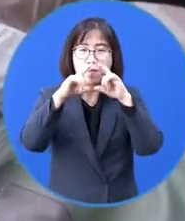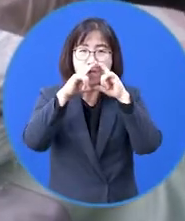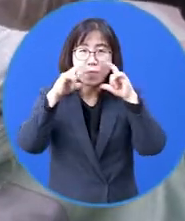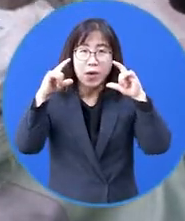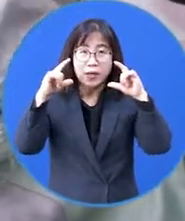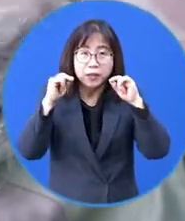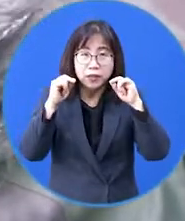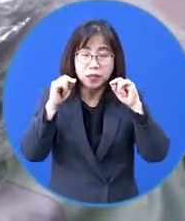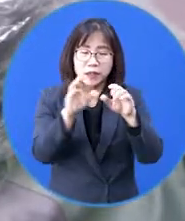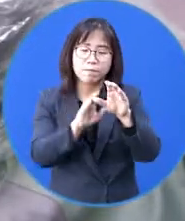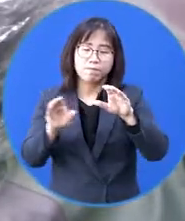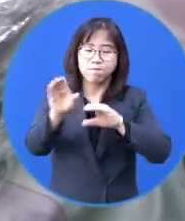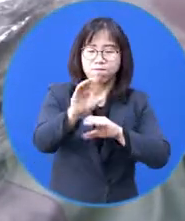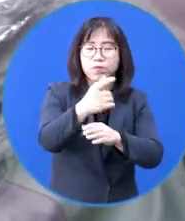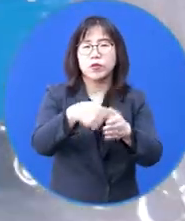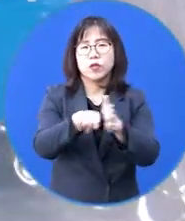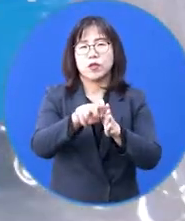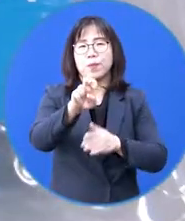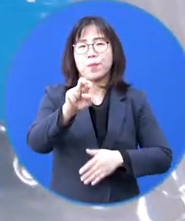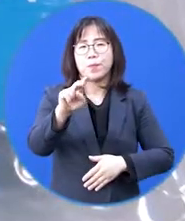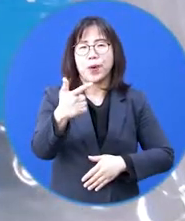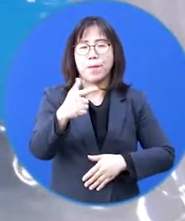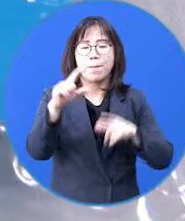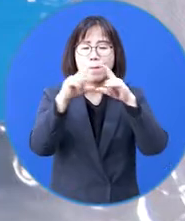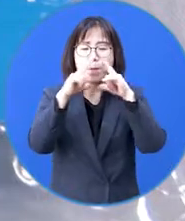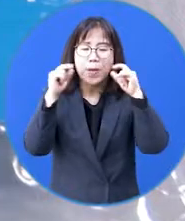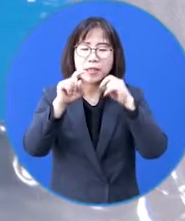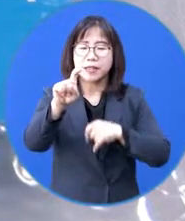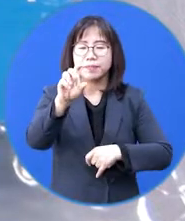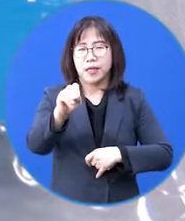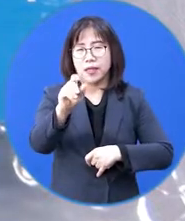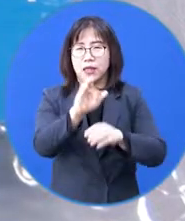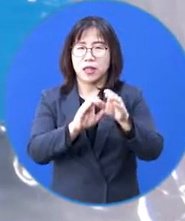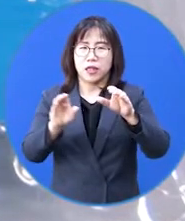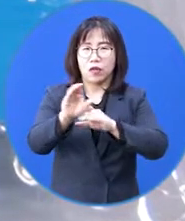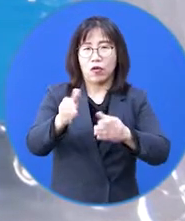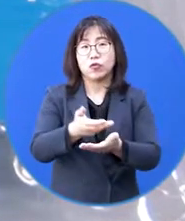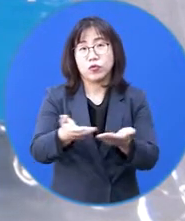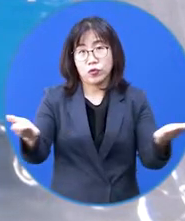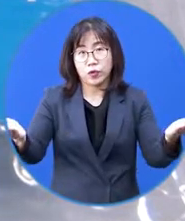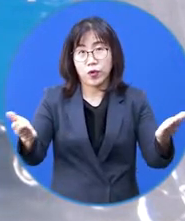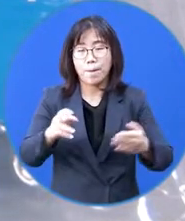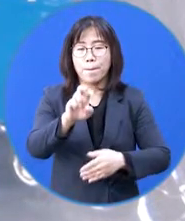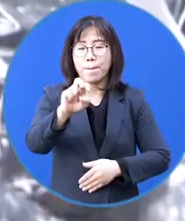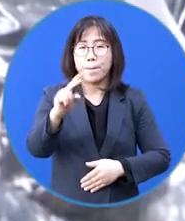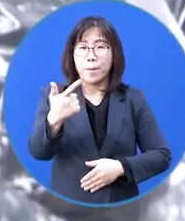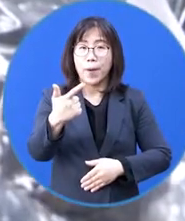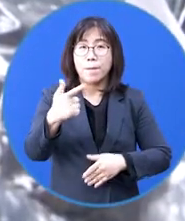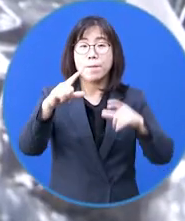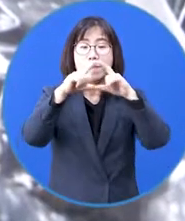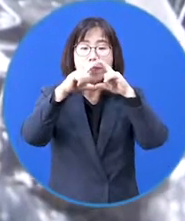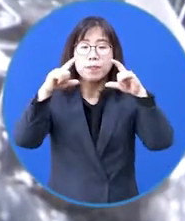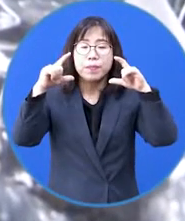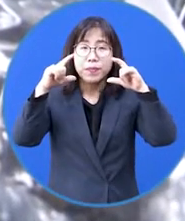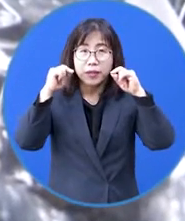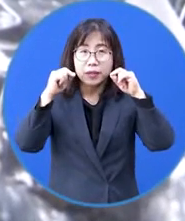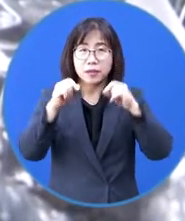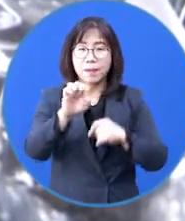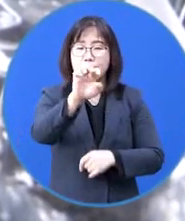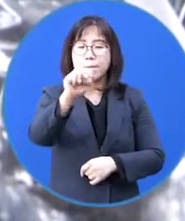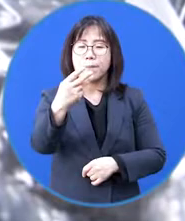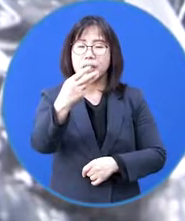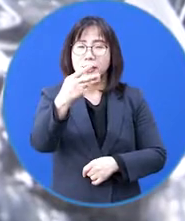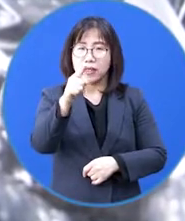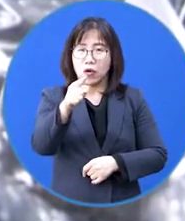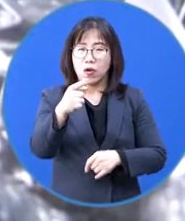지원하기 위해 면 마스크 10만 개를 긴급 지원합니다. 이번에 지급하는 면 마스크는 정전기 방지